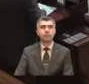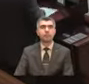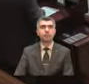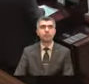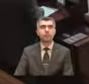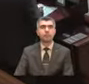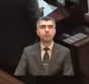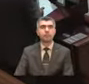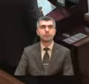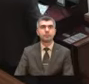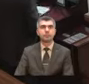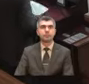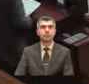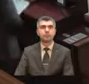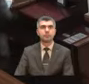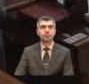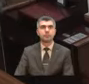تفضلوا سيد نائب.